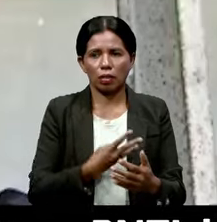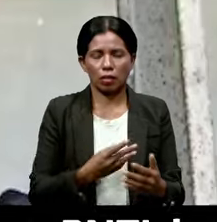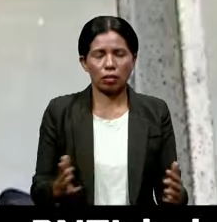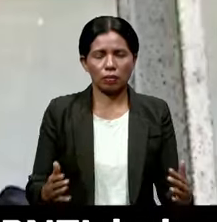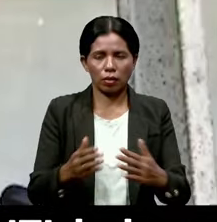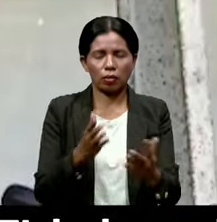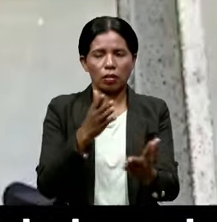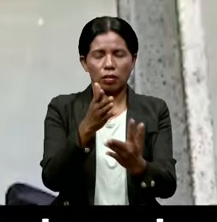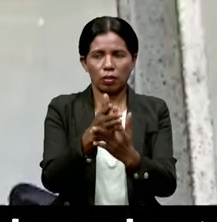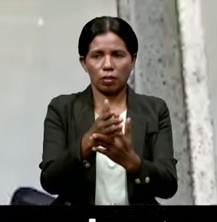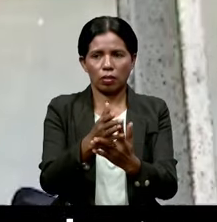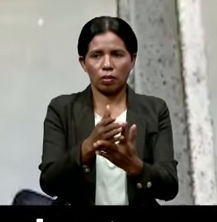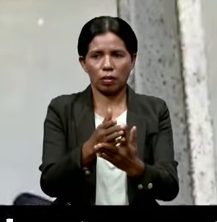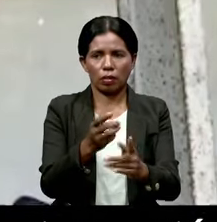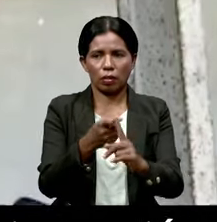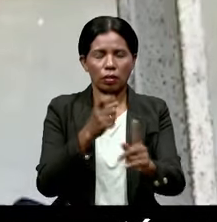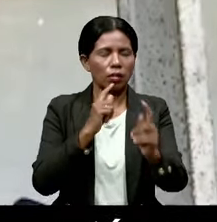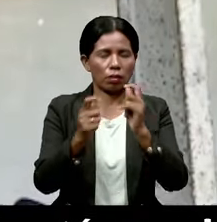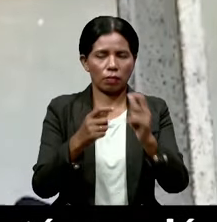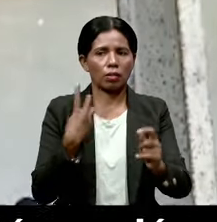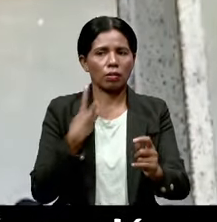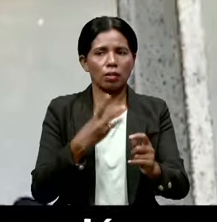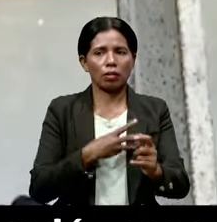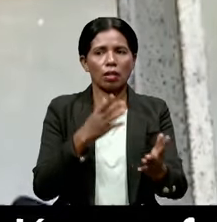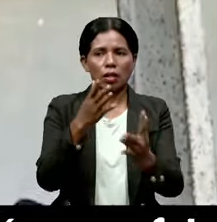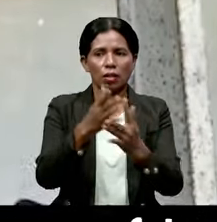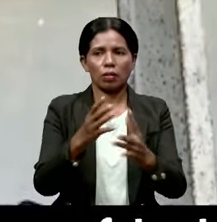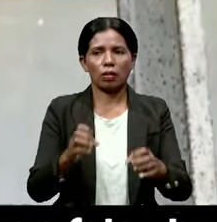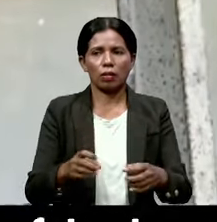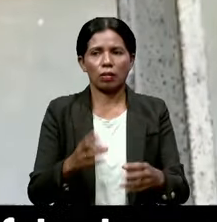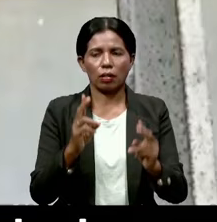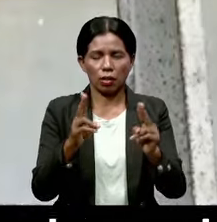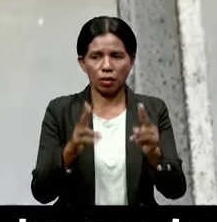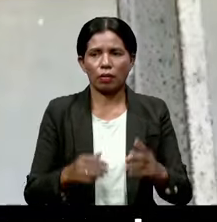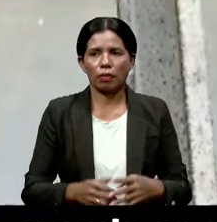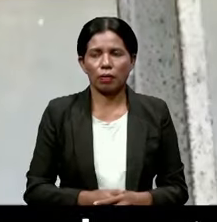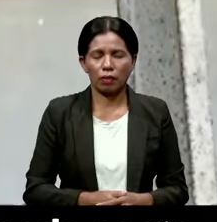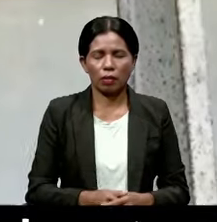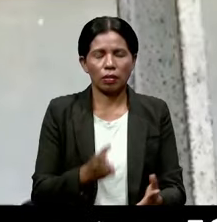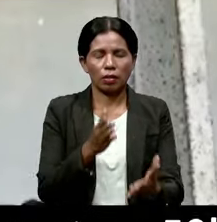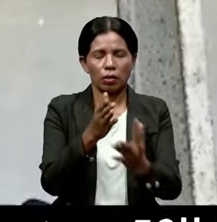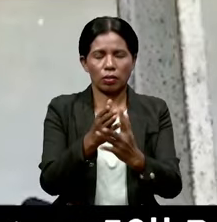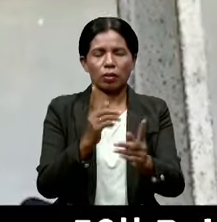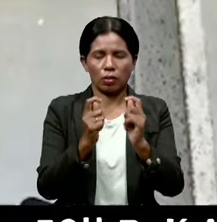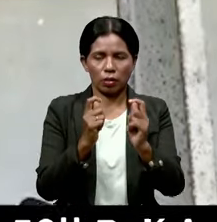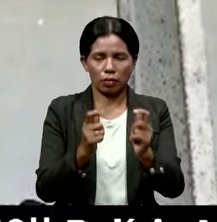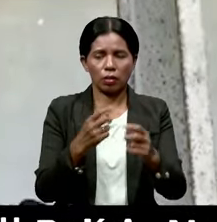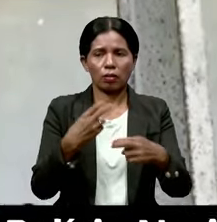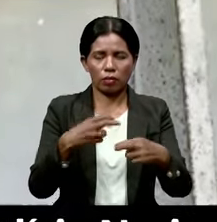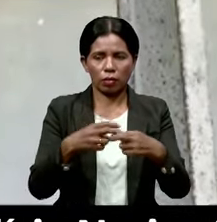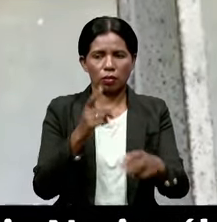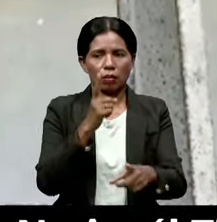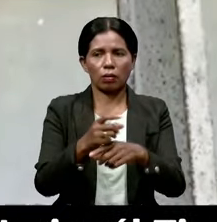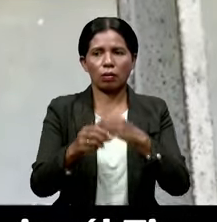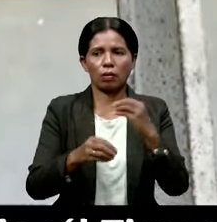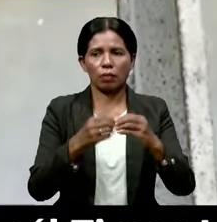atu aksesu, apalagi lili kurma transporte karik kita suruh buat rumah, lalai satu aksesu transporte ni, difisil tuan lili kurma. Bastau